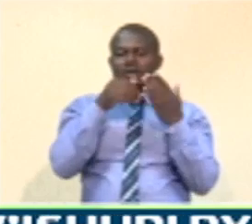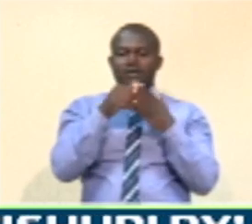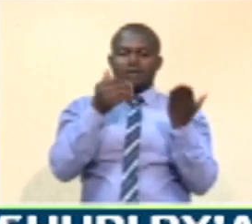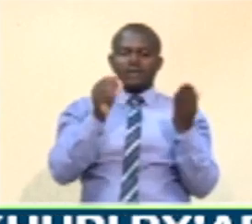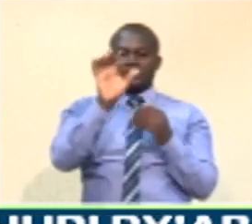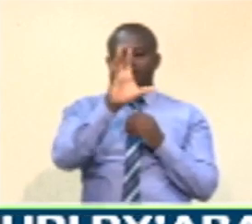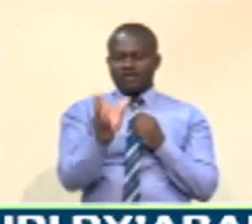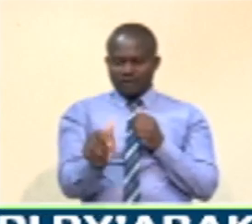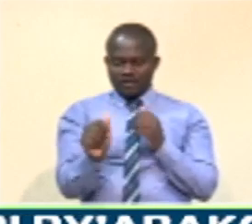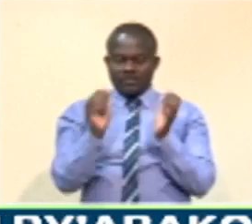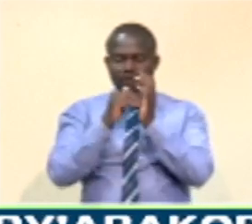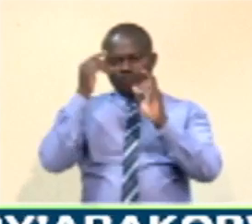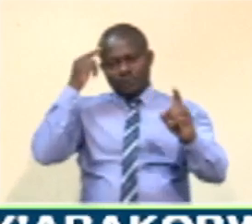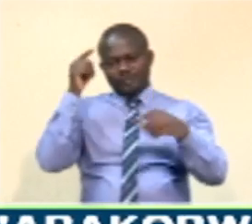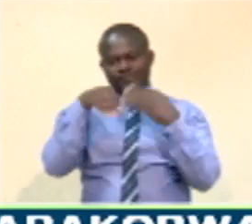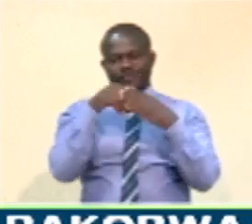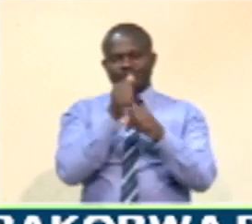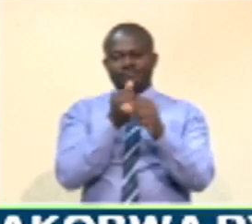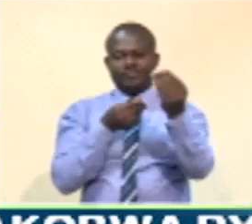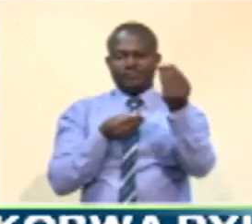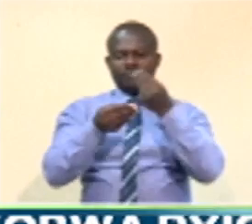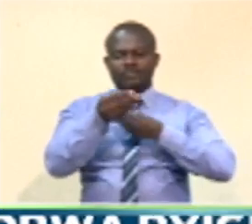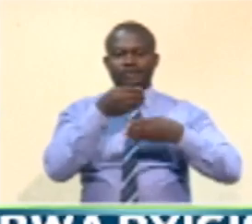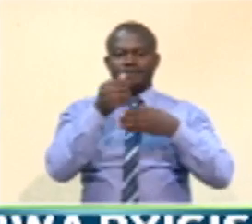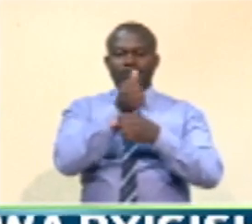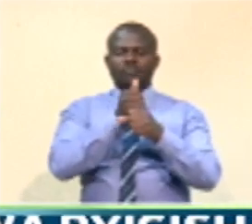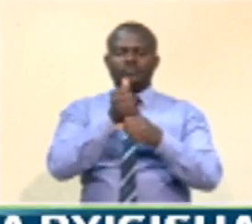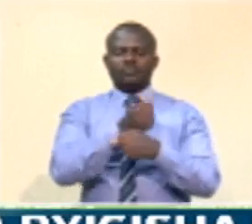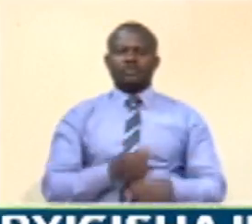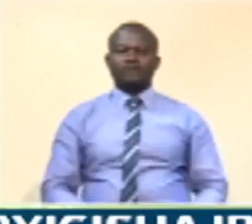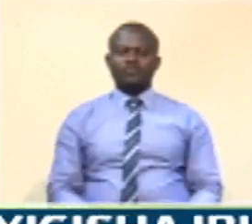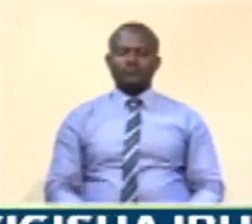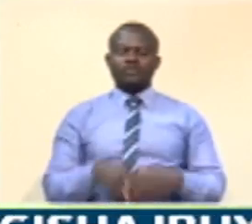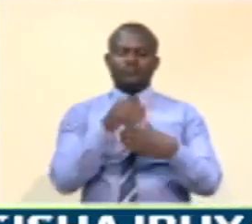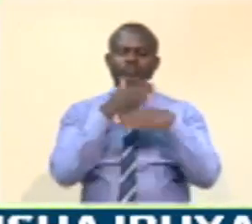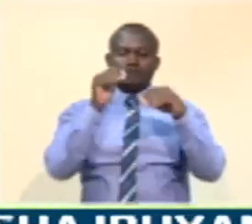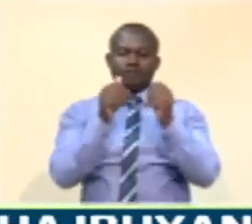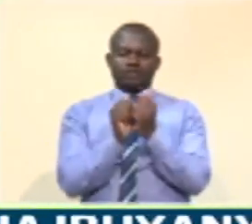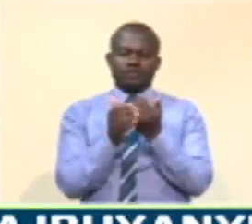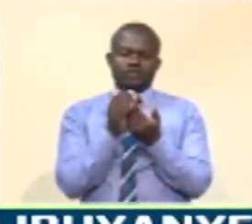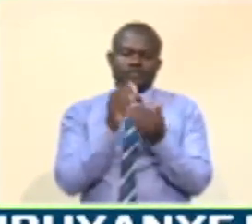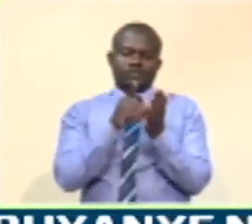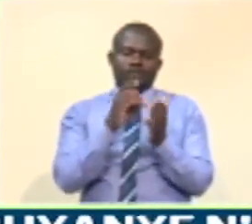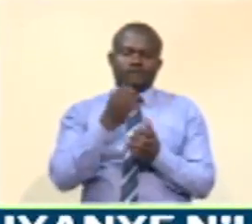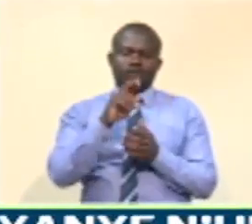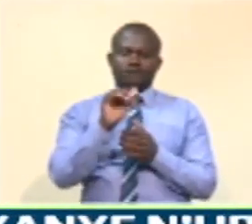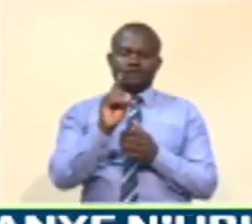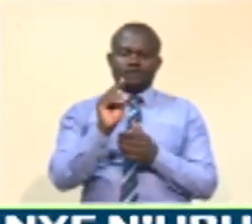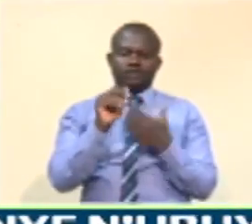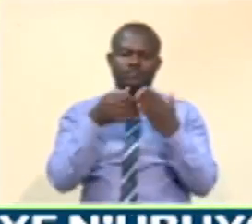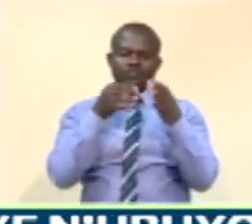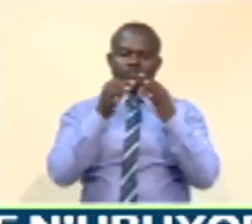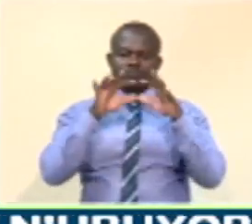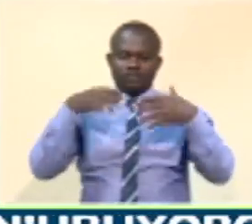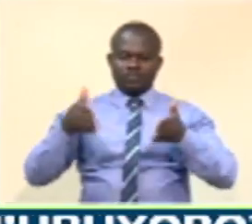wacu bigamije kunoza uruhererekane rwa kawa Minisitiri w'Ubuhinzi n'Ubworozi Dr. Jardine Mukeshimana arasobanura inzira u